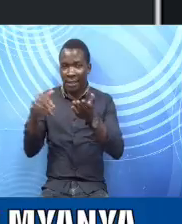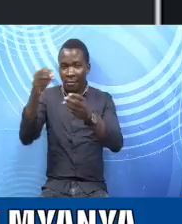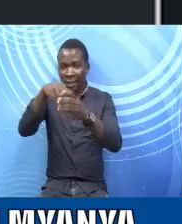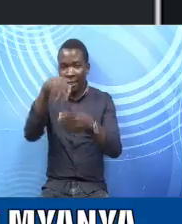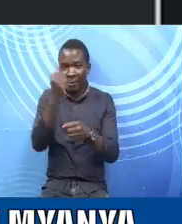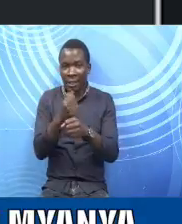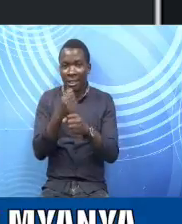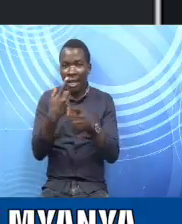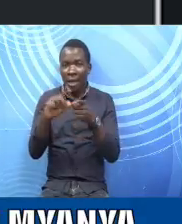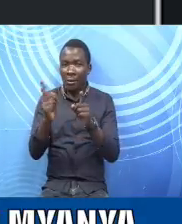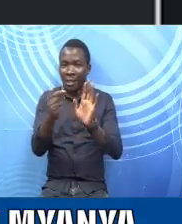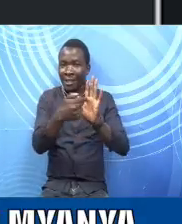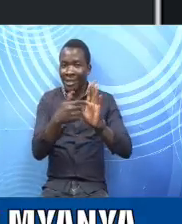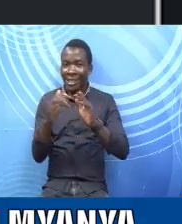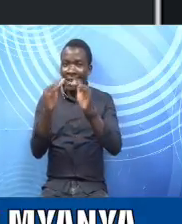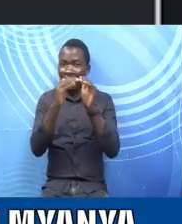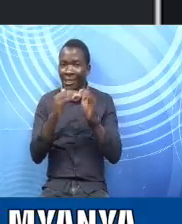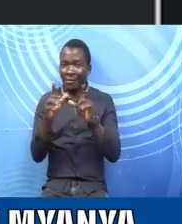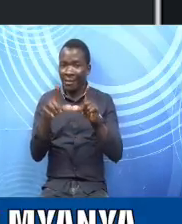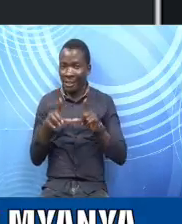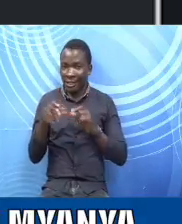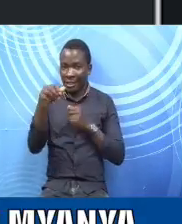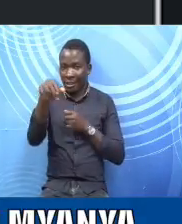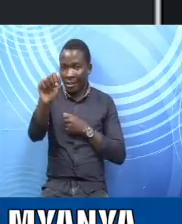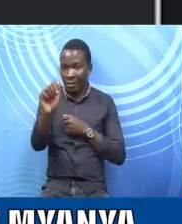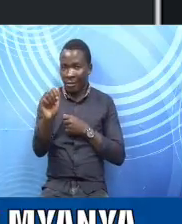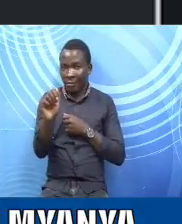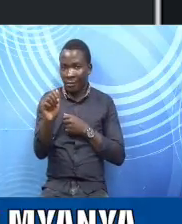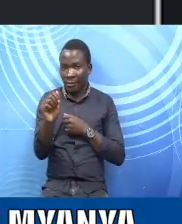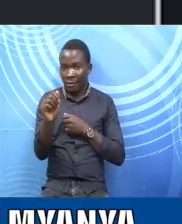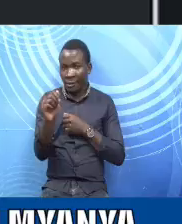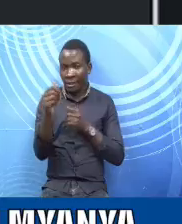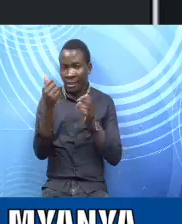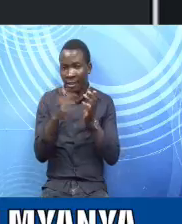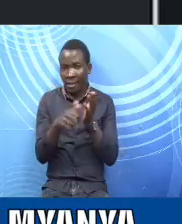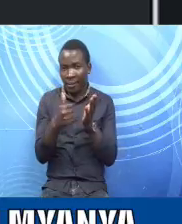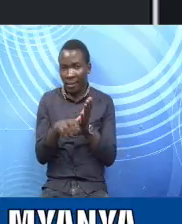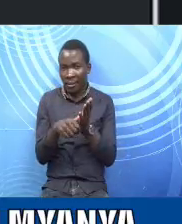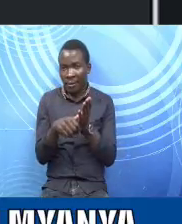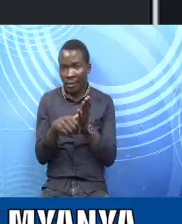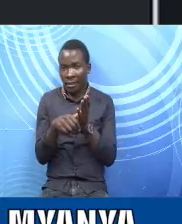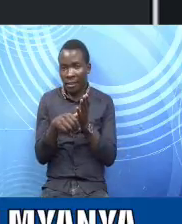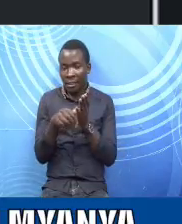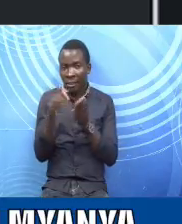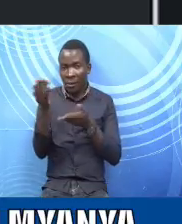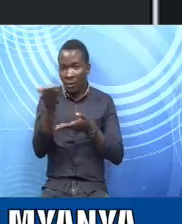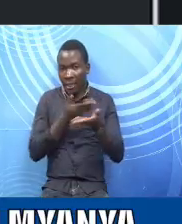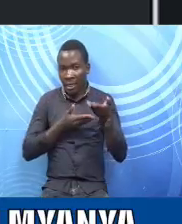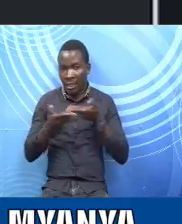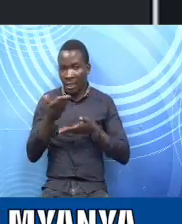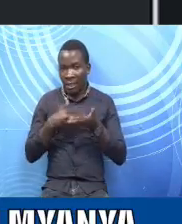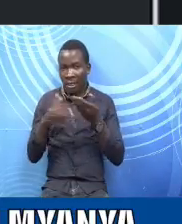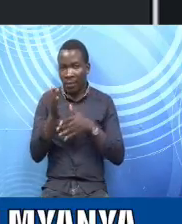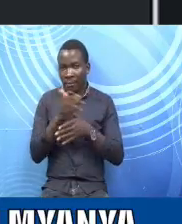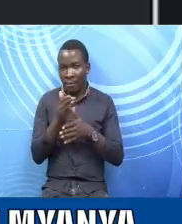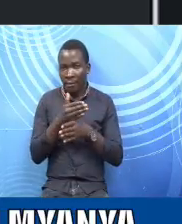myanya batagaragaje kivalence z'impamyabumenyi cyangwa impamyabushobozi hari ikibazo ndetse twanakiganiriyeho na minisiteri